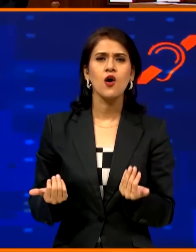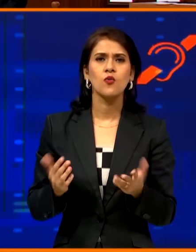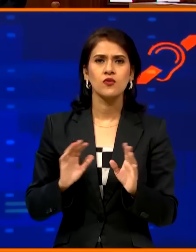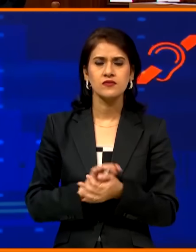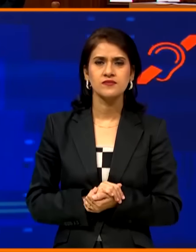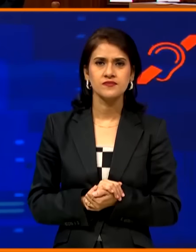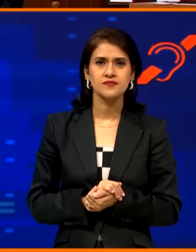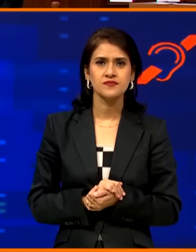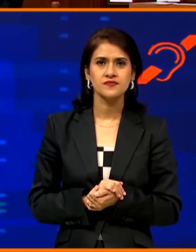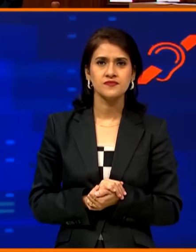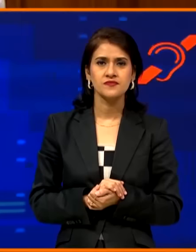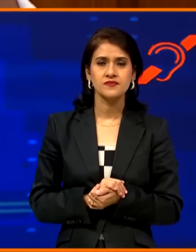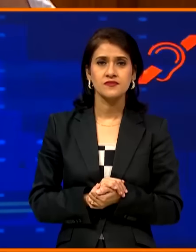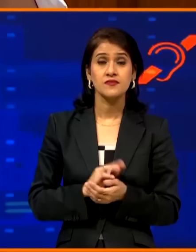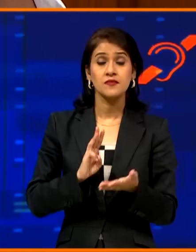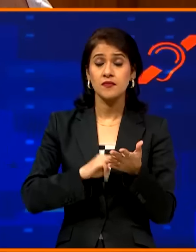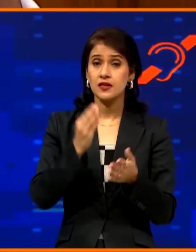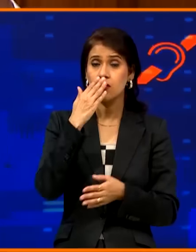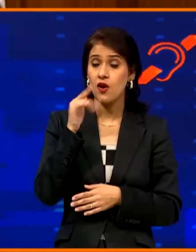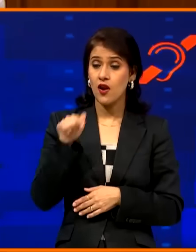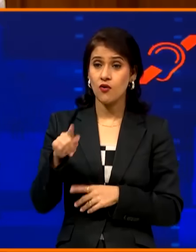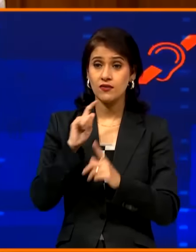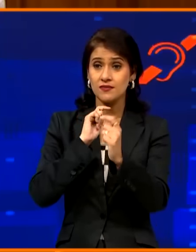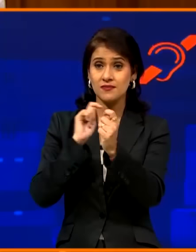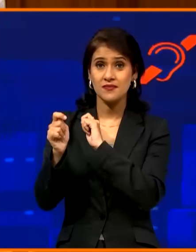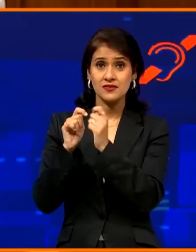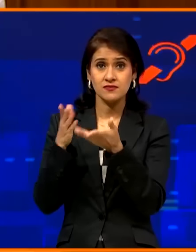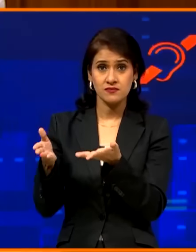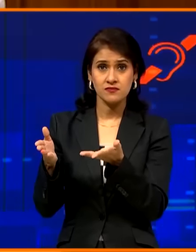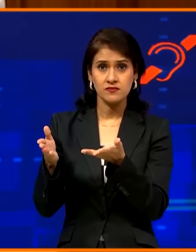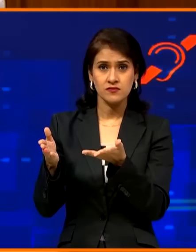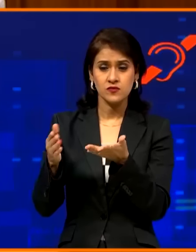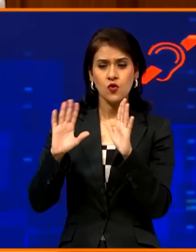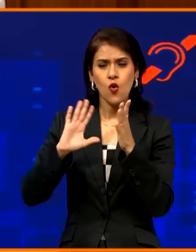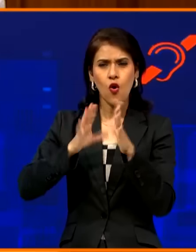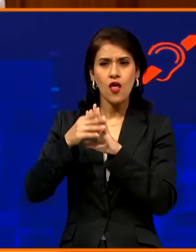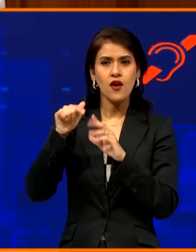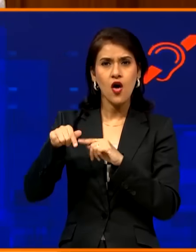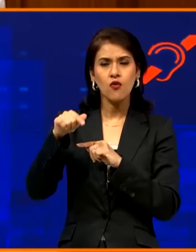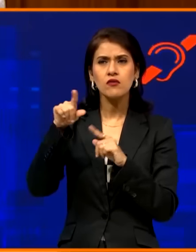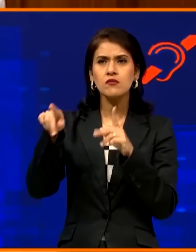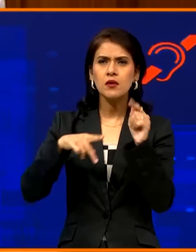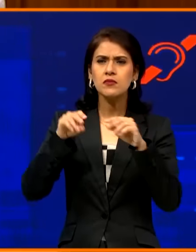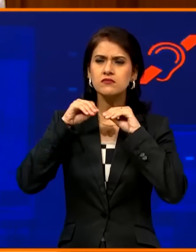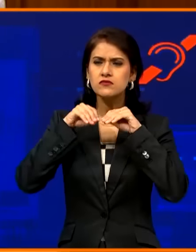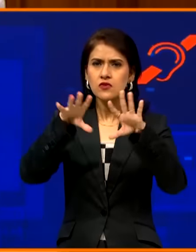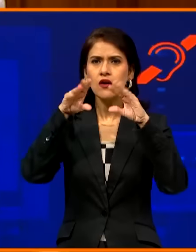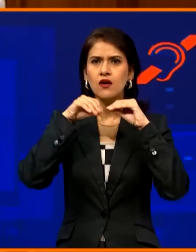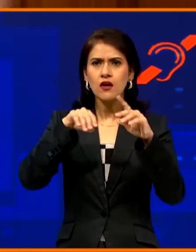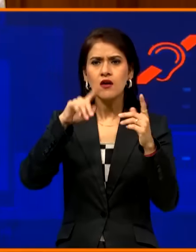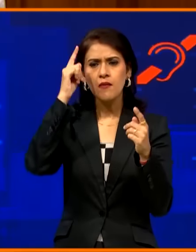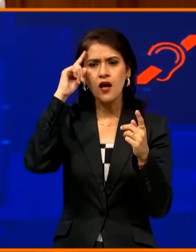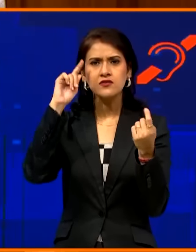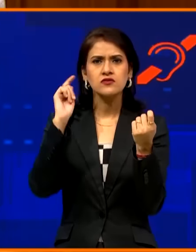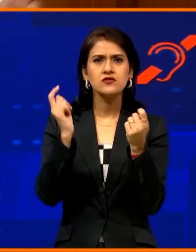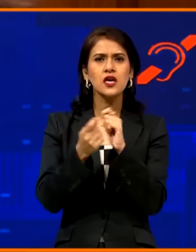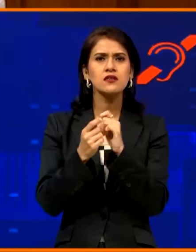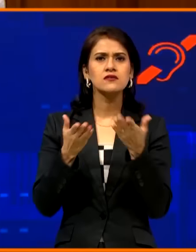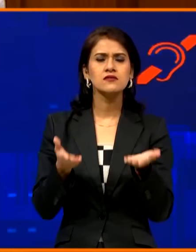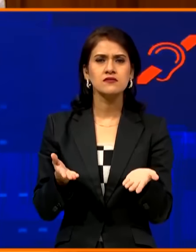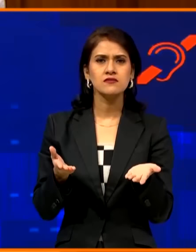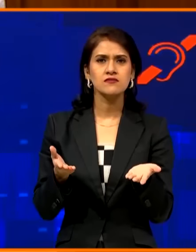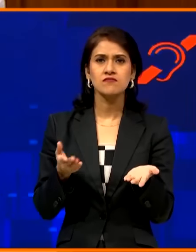मीडिया है एक तरफ एक खास किस्म का परसेप्शन क्रिएट किया गया है यह आपको नहीं महसूस होता कि